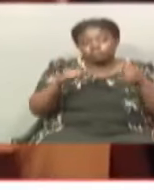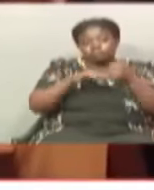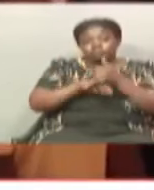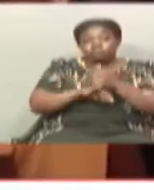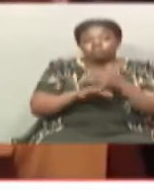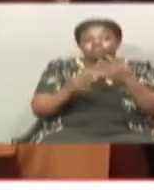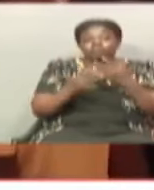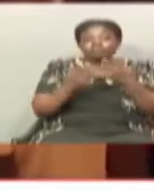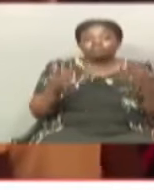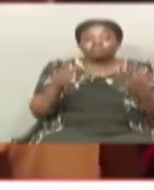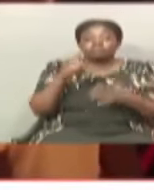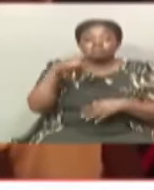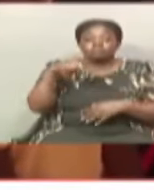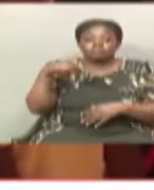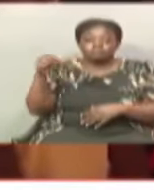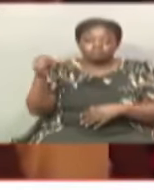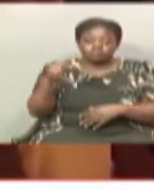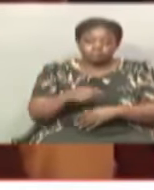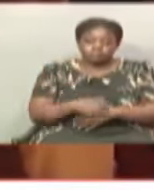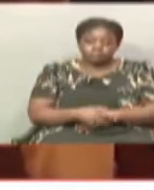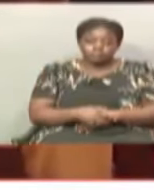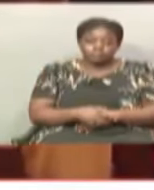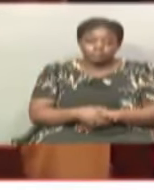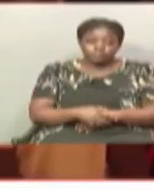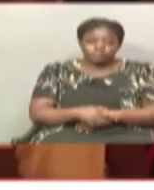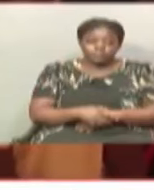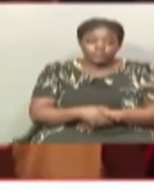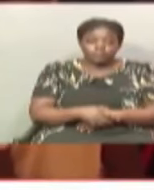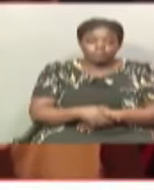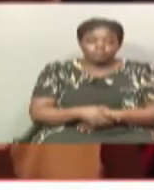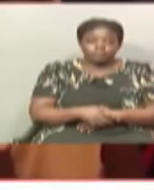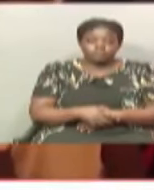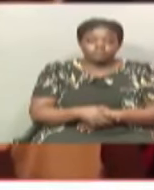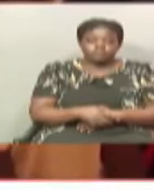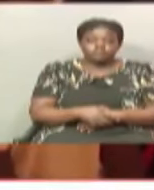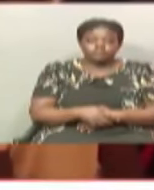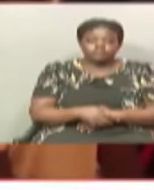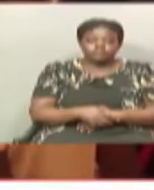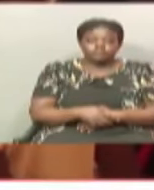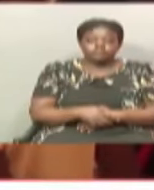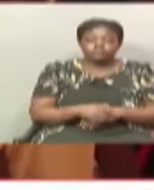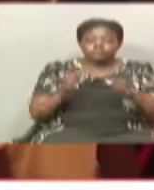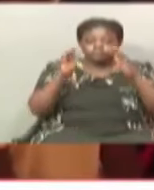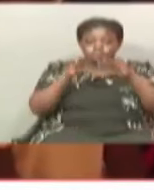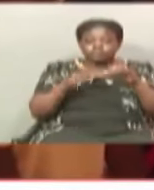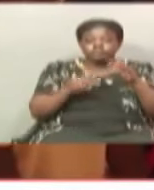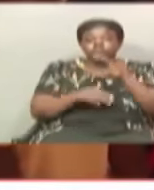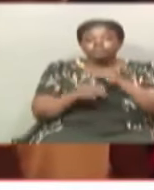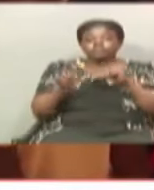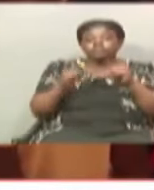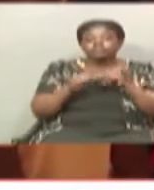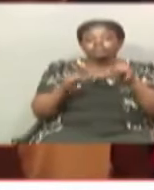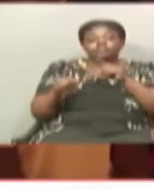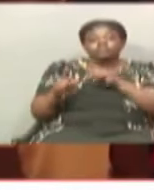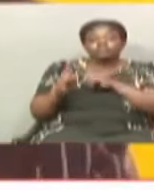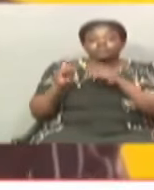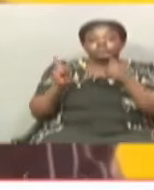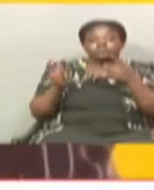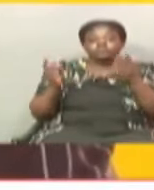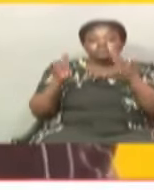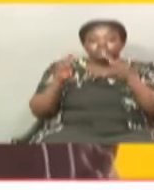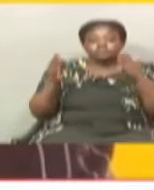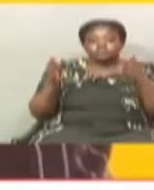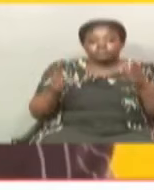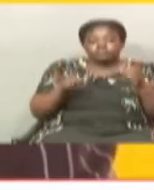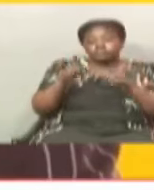balaga. Abaana bayina emikisa mukama, bayina emikisa mukama, bayina emikisa mukama, bayina obukuumi omukono ogw'amaanyi.